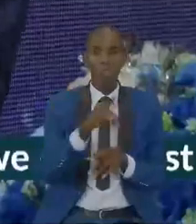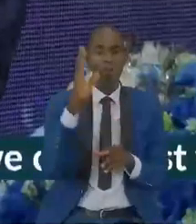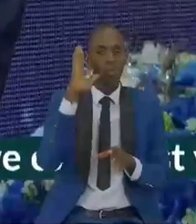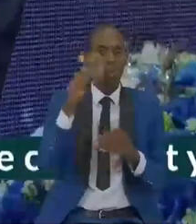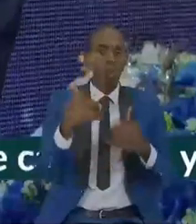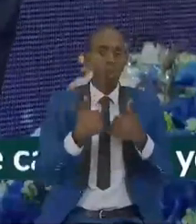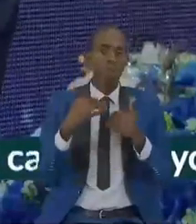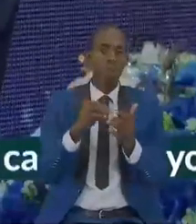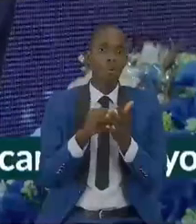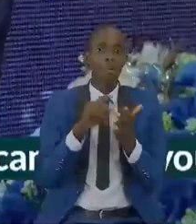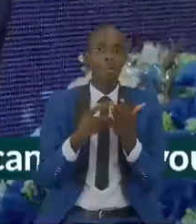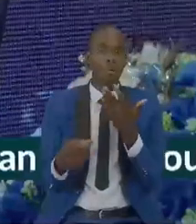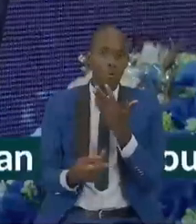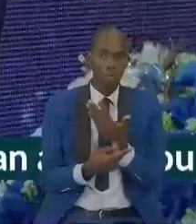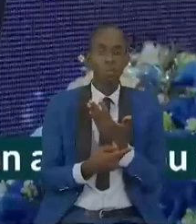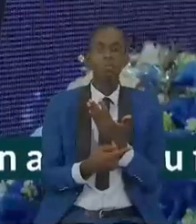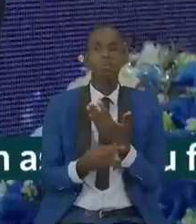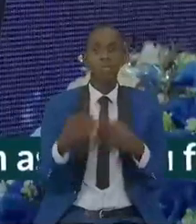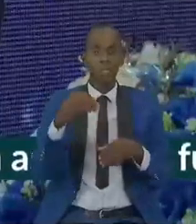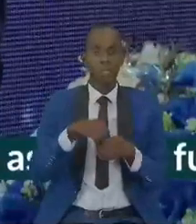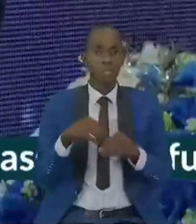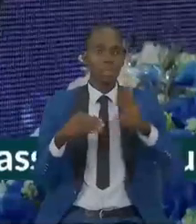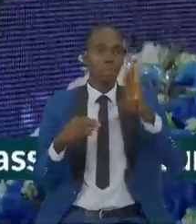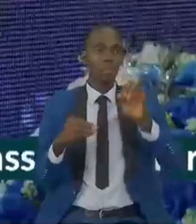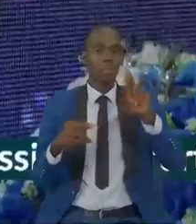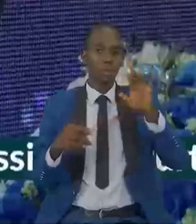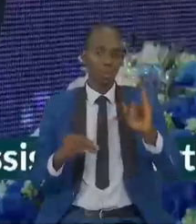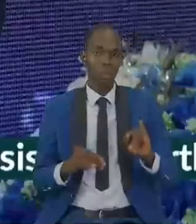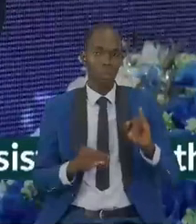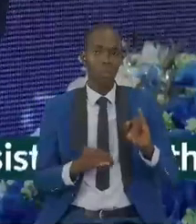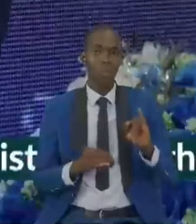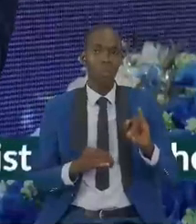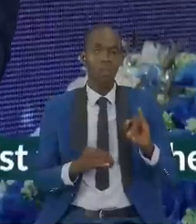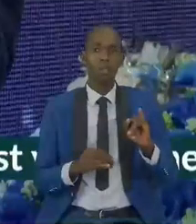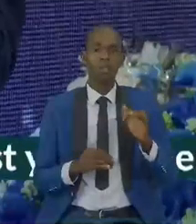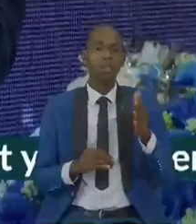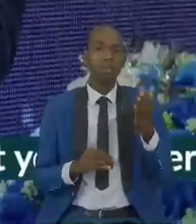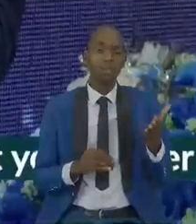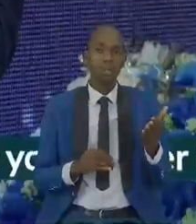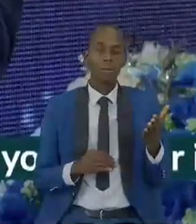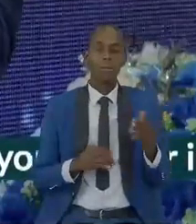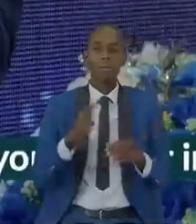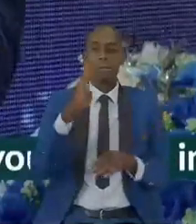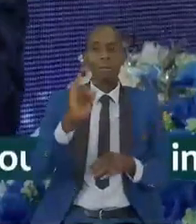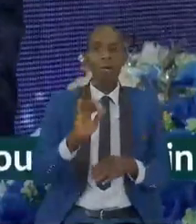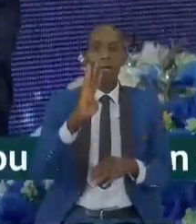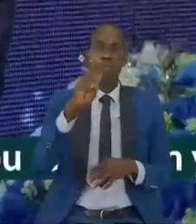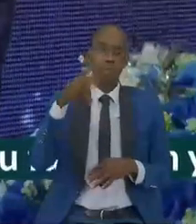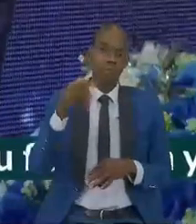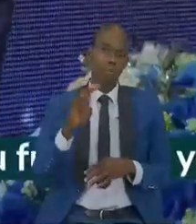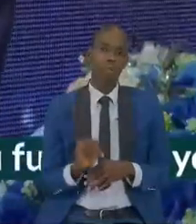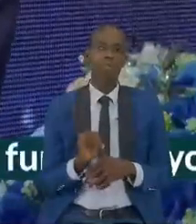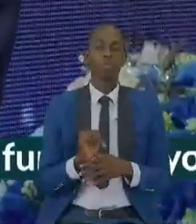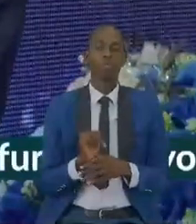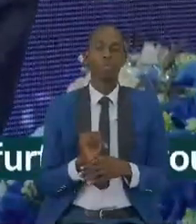Et ce sera bien. La date sera communiquée à